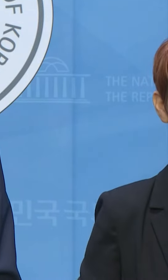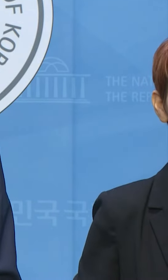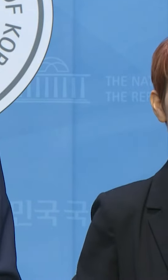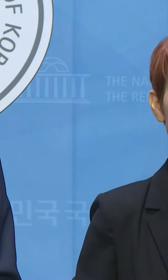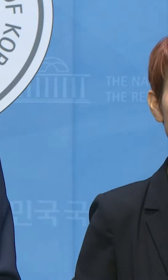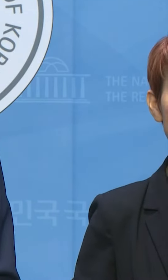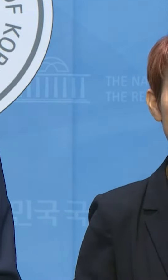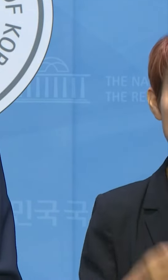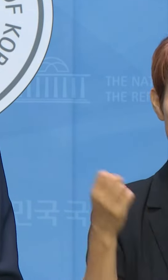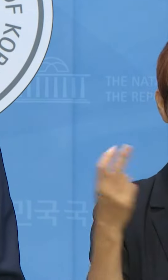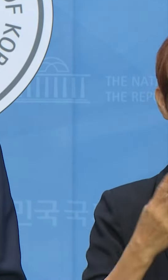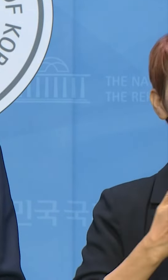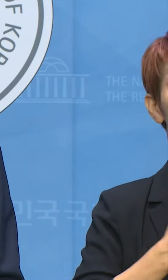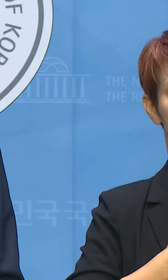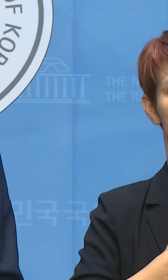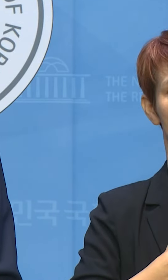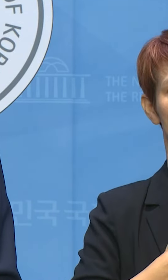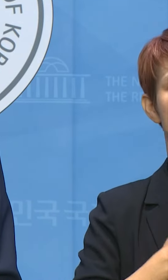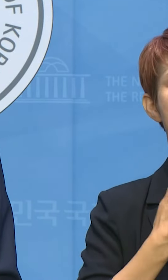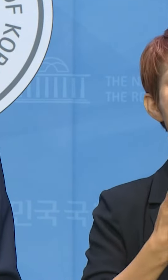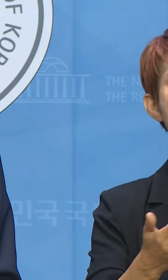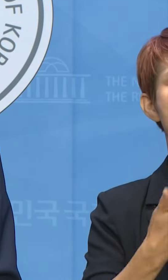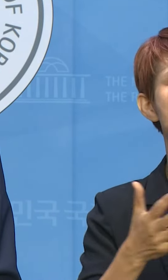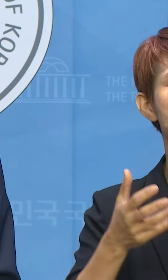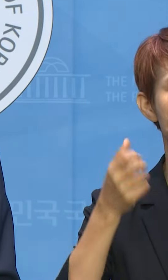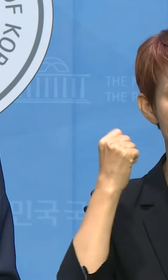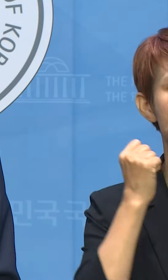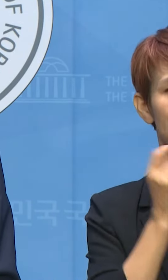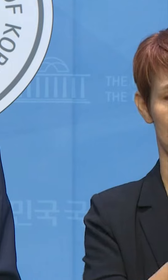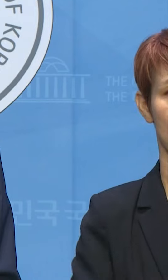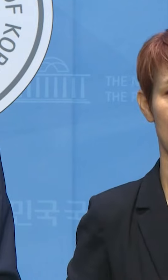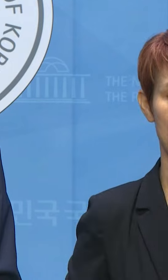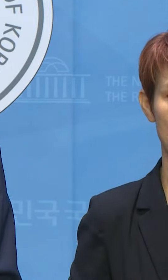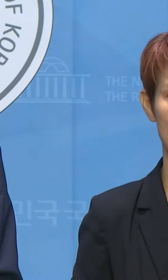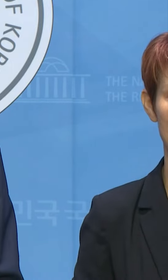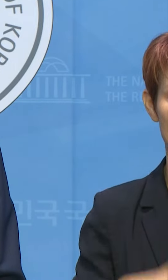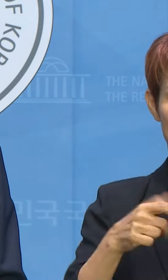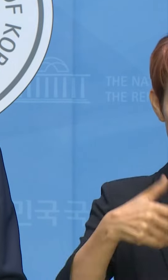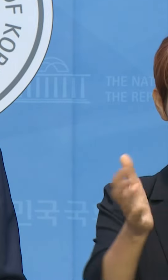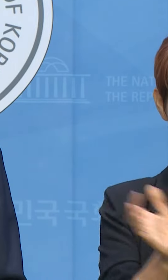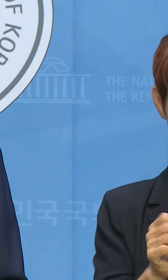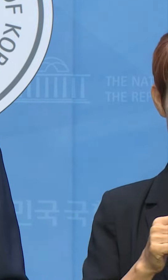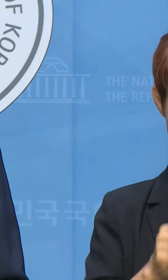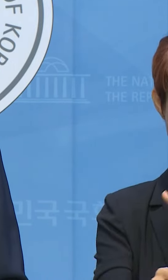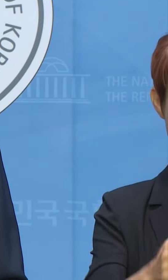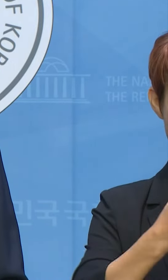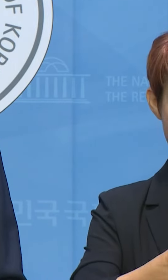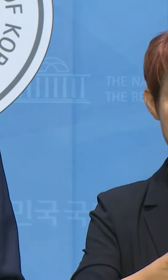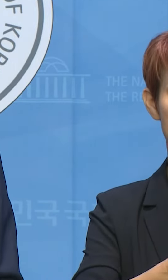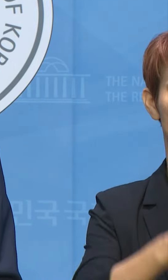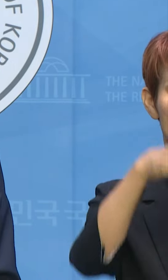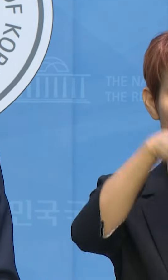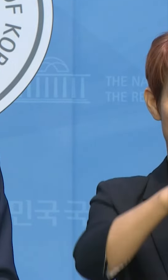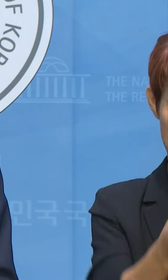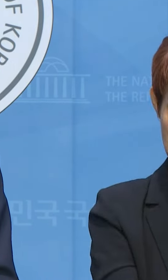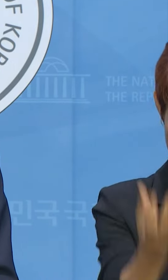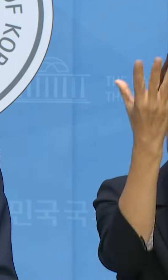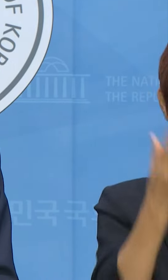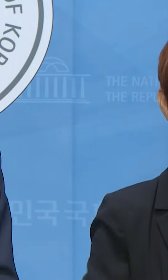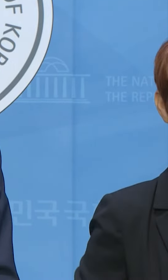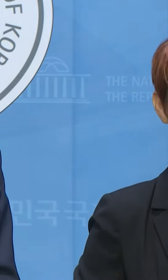우리는 그리고 저는 경험이 있습니다 이당의 대표로 나서 선거에서 이겼습니다